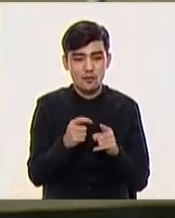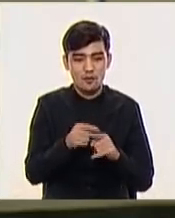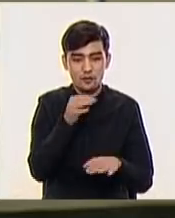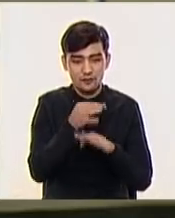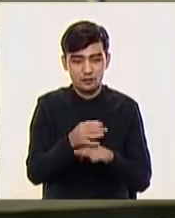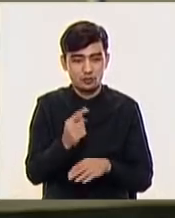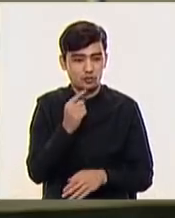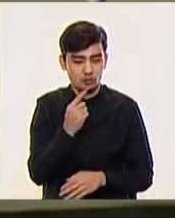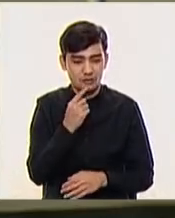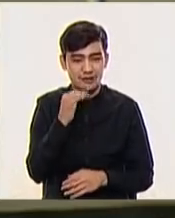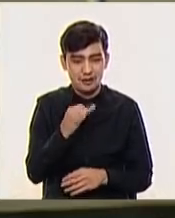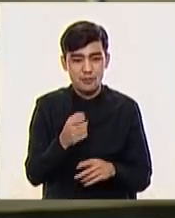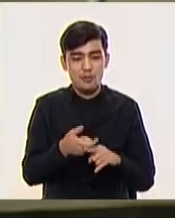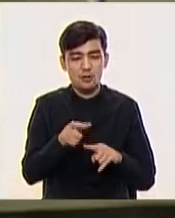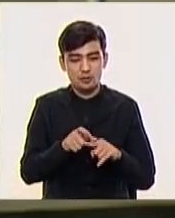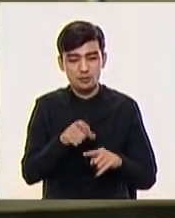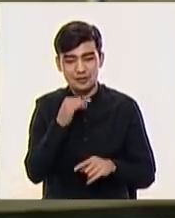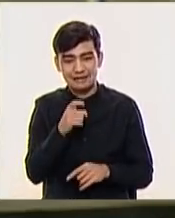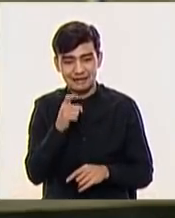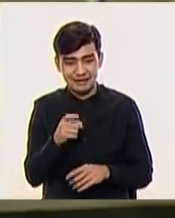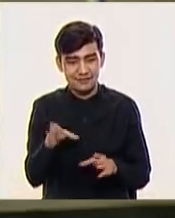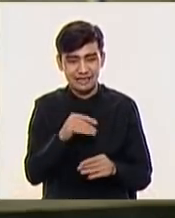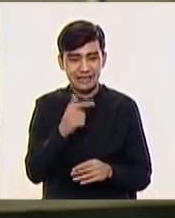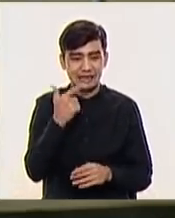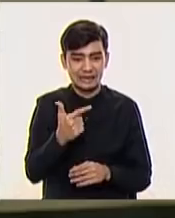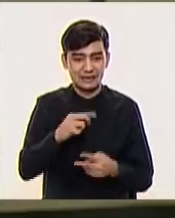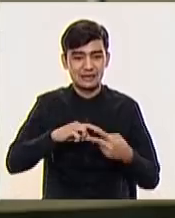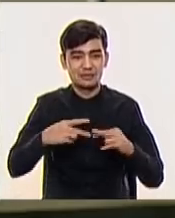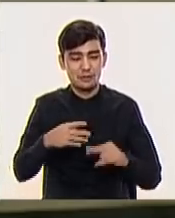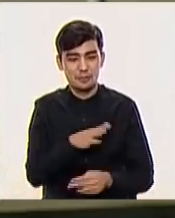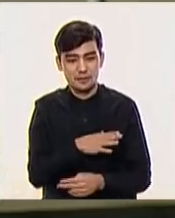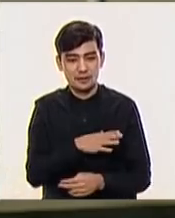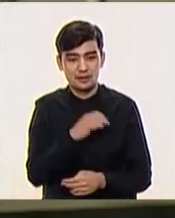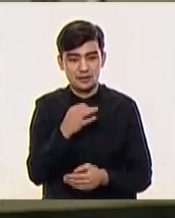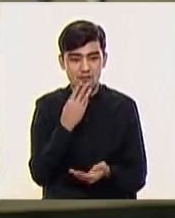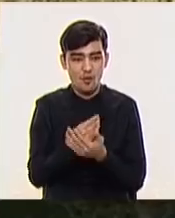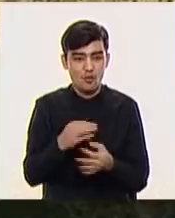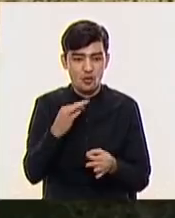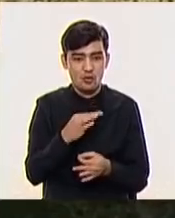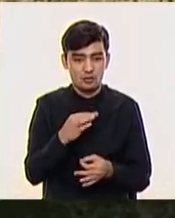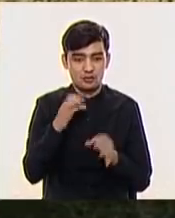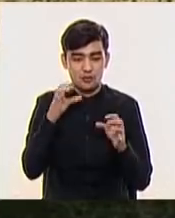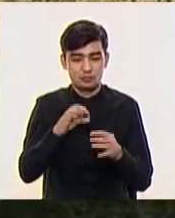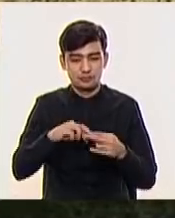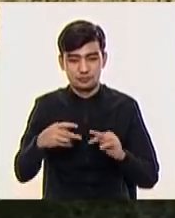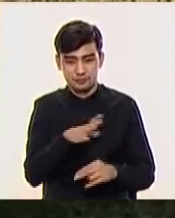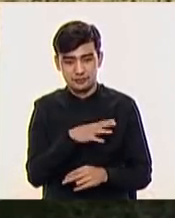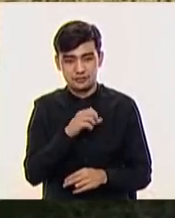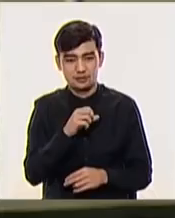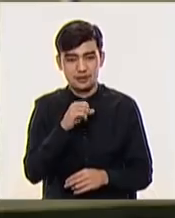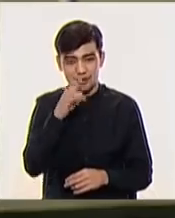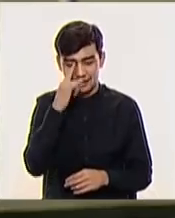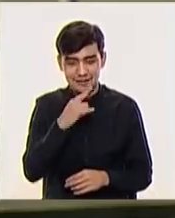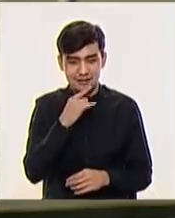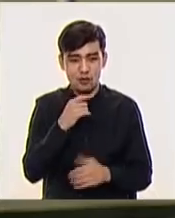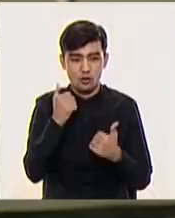деген. Сондықтан олар х-ның бәрін г-ға ауыстырып, өздеріне сонда ереже жасап алған орфографиямыз. Қазақ